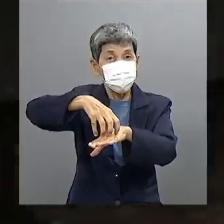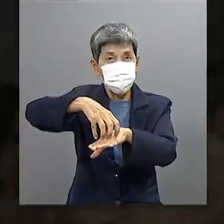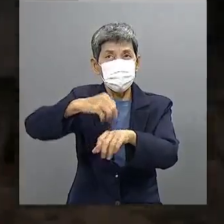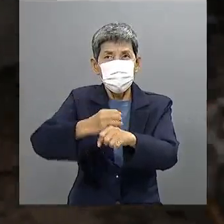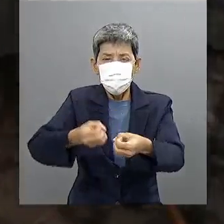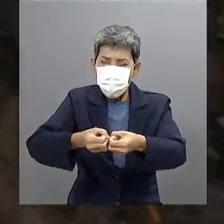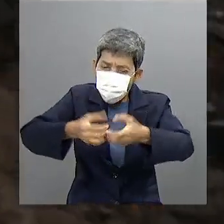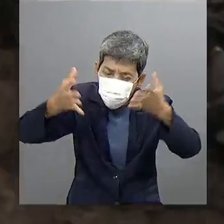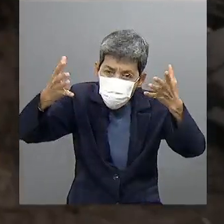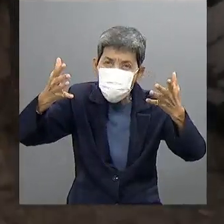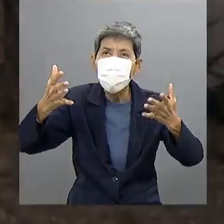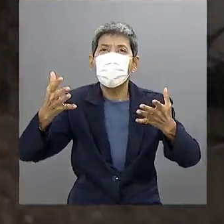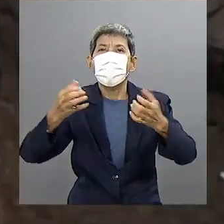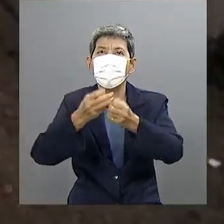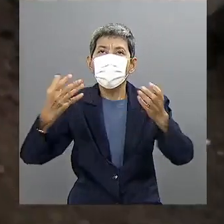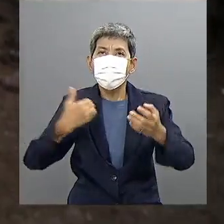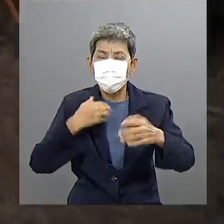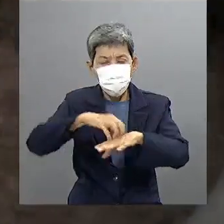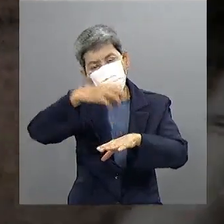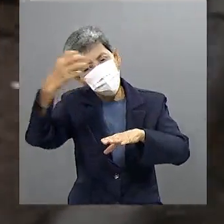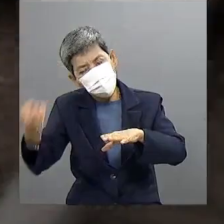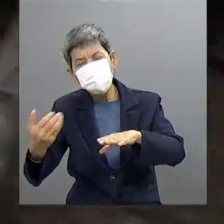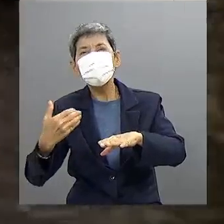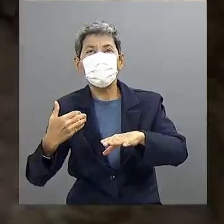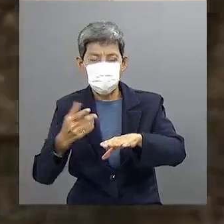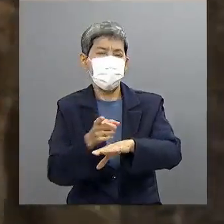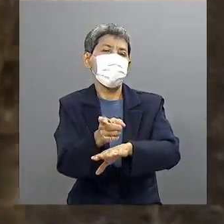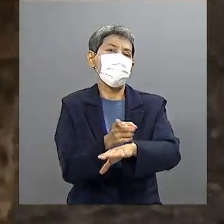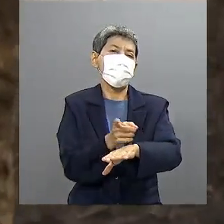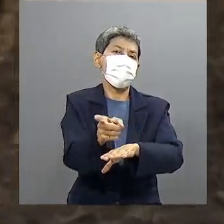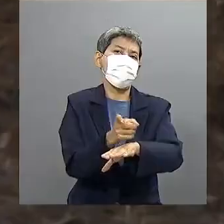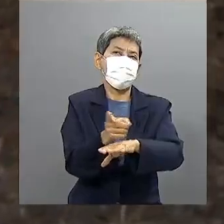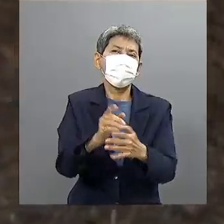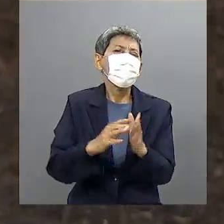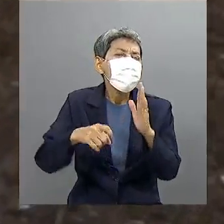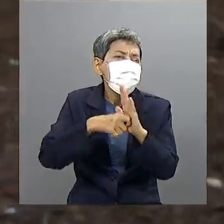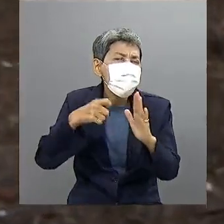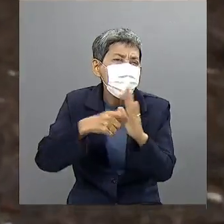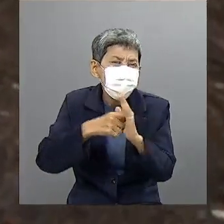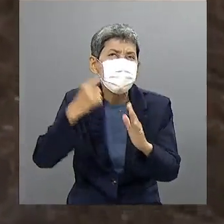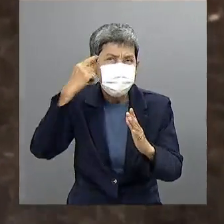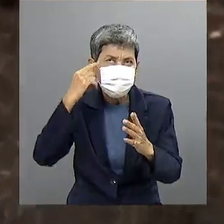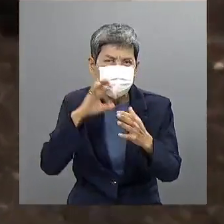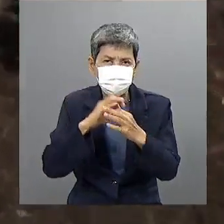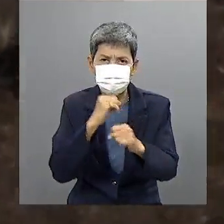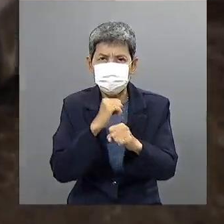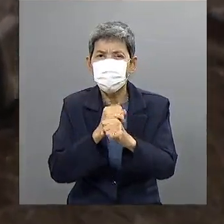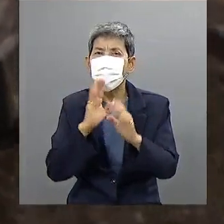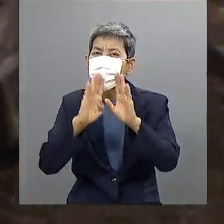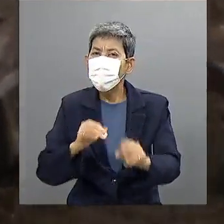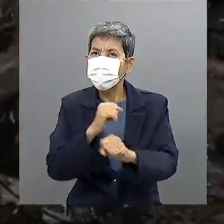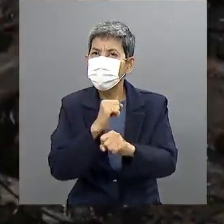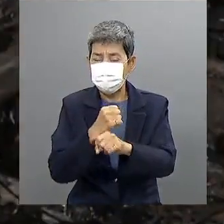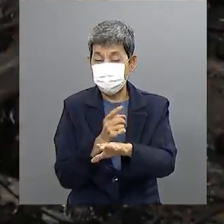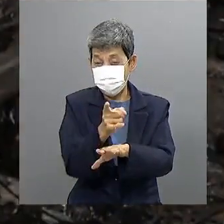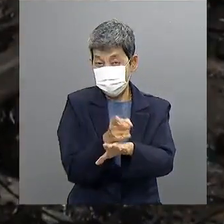ฉีกขาดหรือว่าหลุดกระเด็นออกไปจากตัวรถถังค่ะสาเหตุหลักน่าจะเกี่ยวข้องกับการออกแบบซึ่งผู้เชี่ยวชาญส่วนหนึ่งเขาม